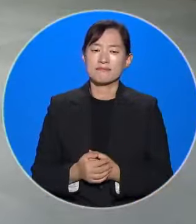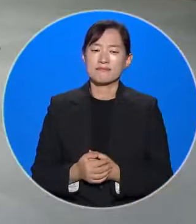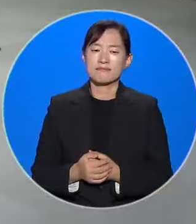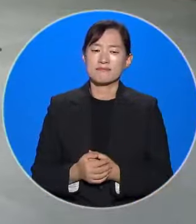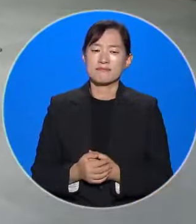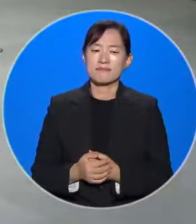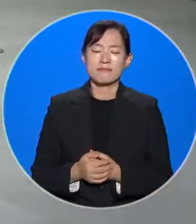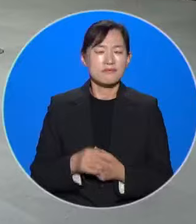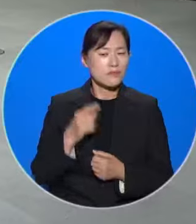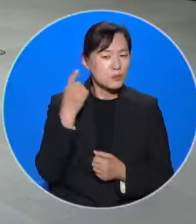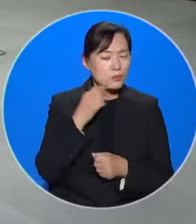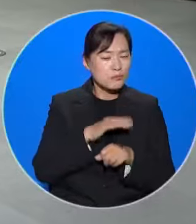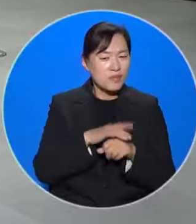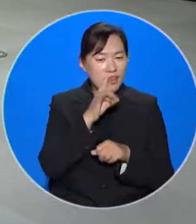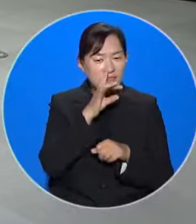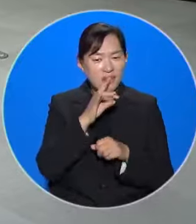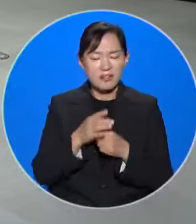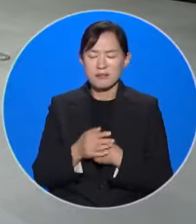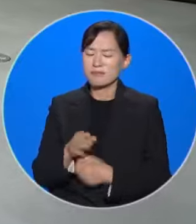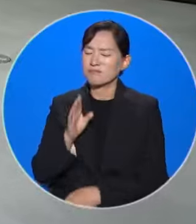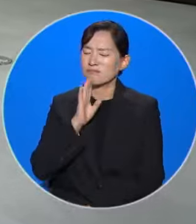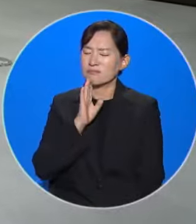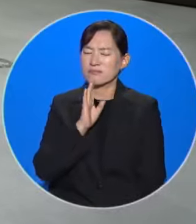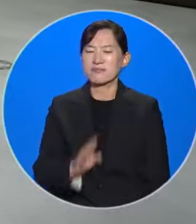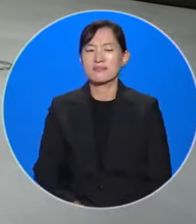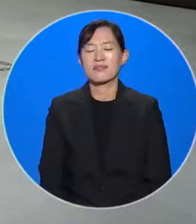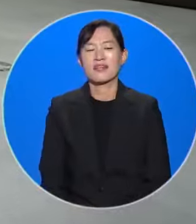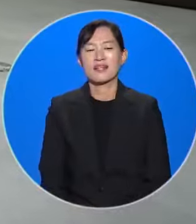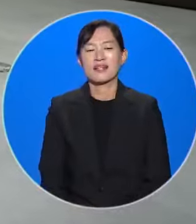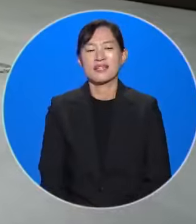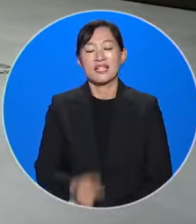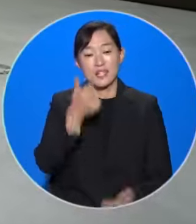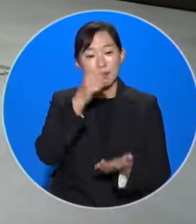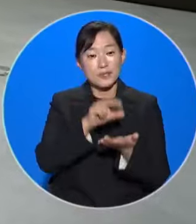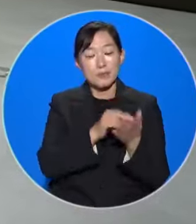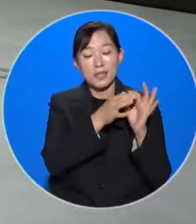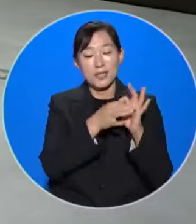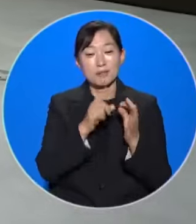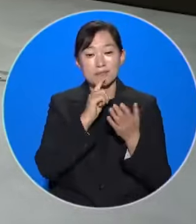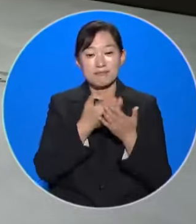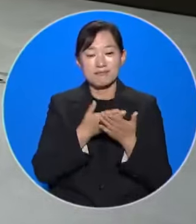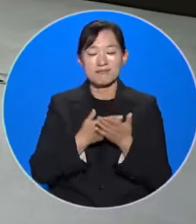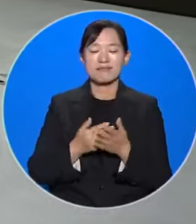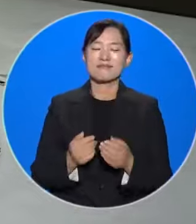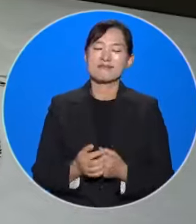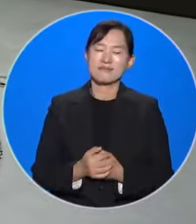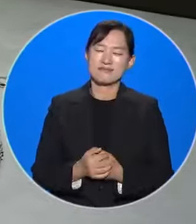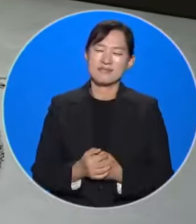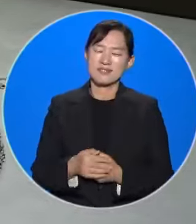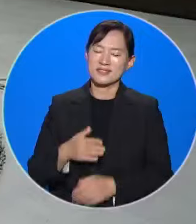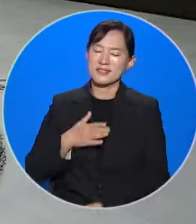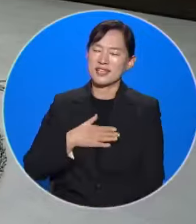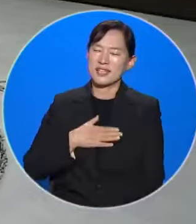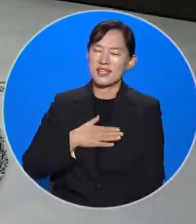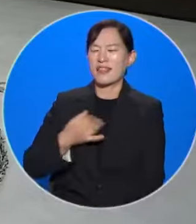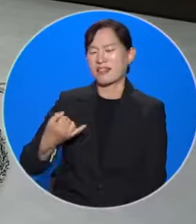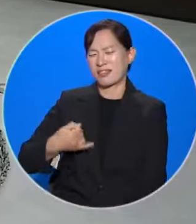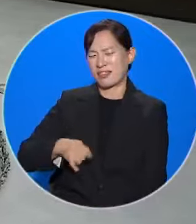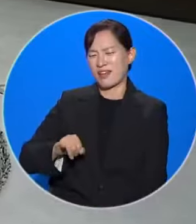네, 잘 안 들리세요? 네. 그리고 계속 기도 제목 한번 말씀해 보실까요? 아, 그리고 이제 딸들이